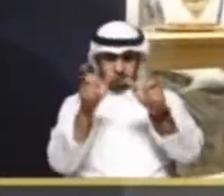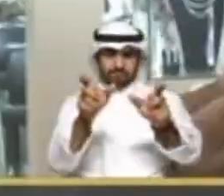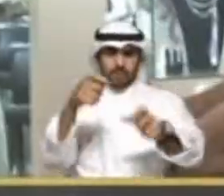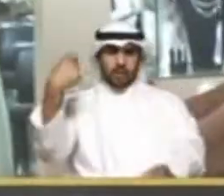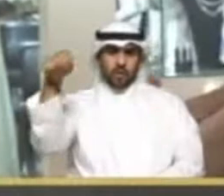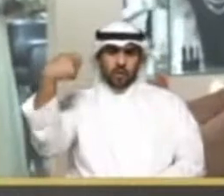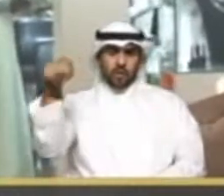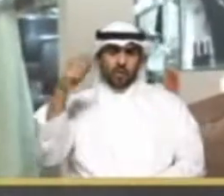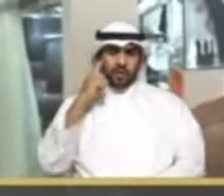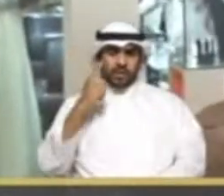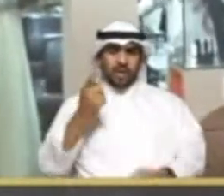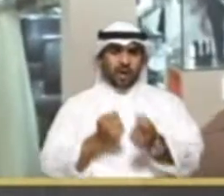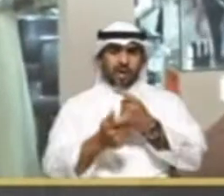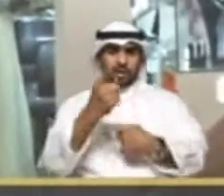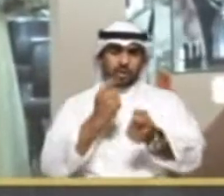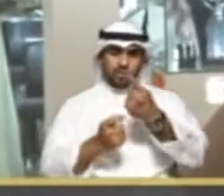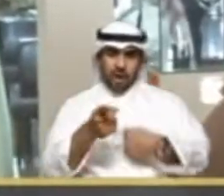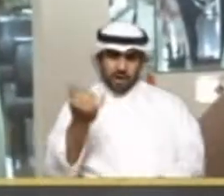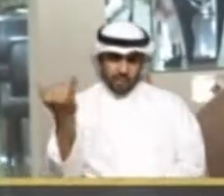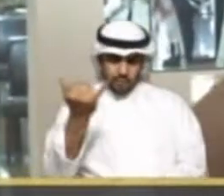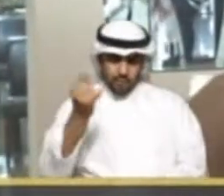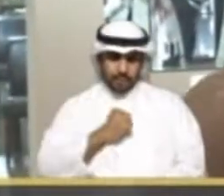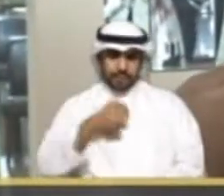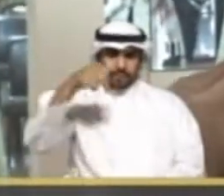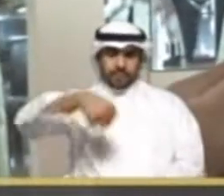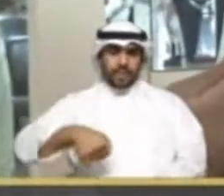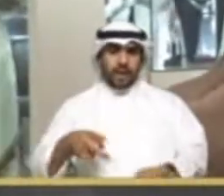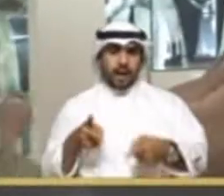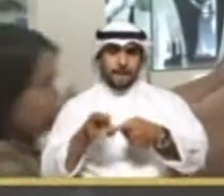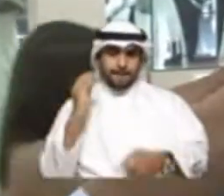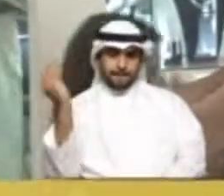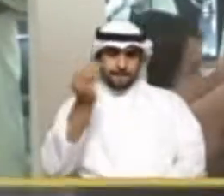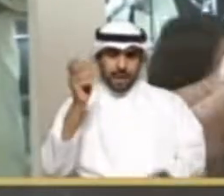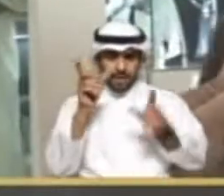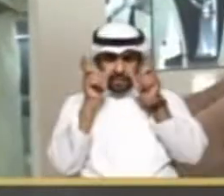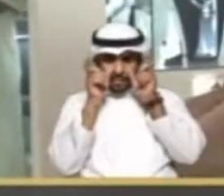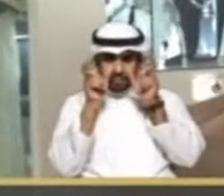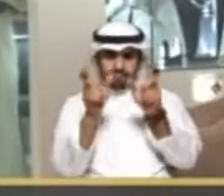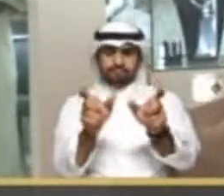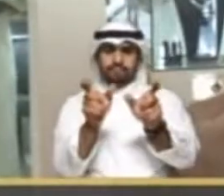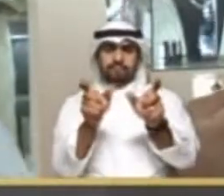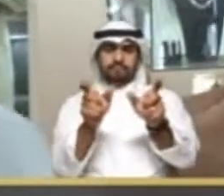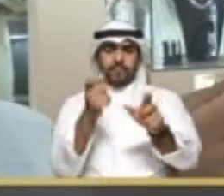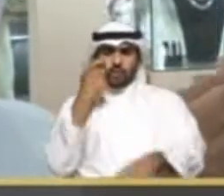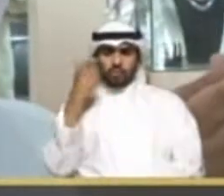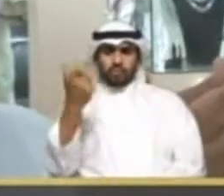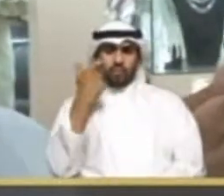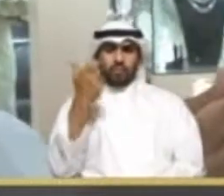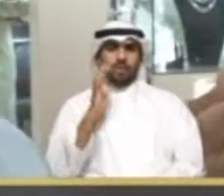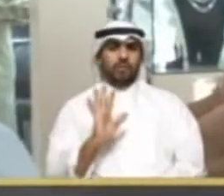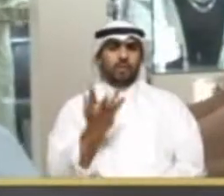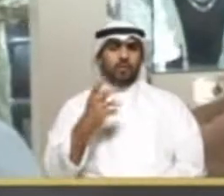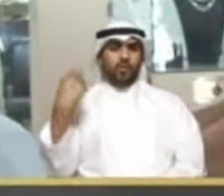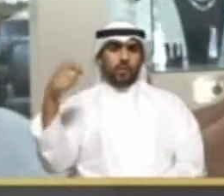والصناعة. إقامة هذه المعارض تحت أعين وإشراف وزارة التجارة يعني تكون